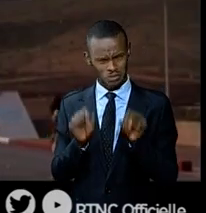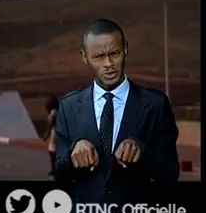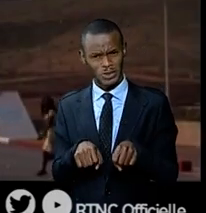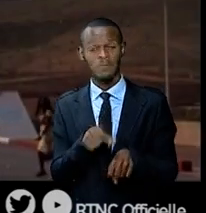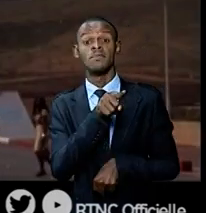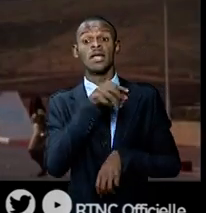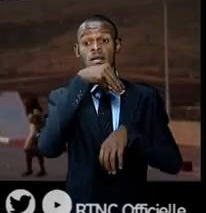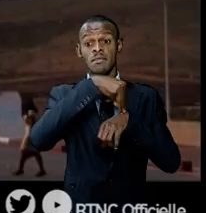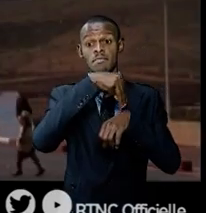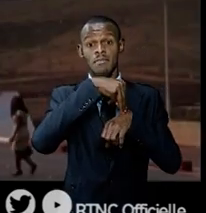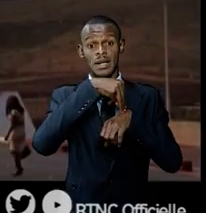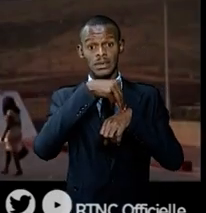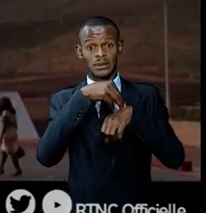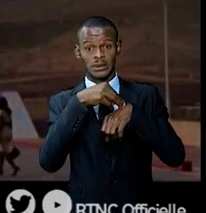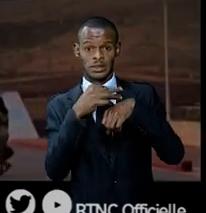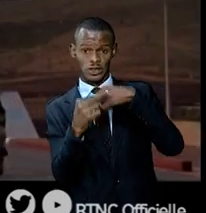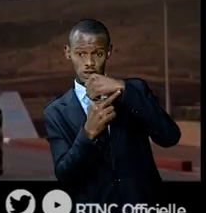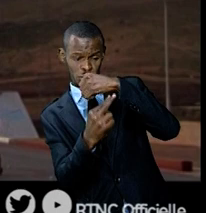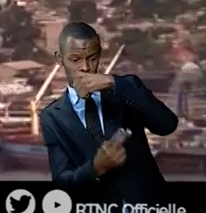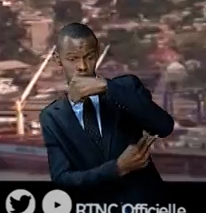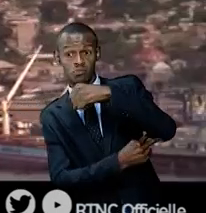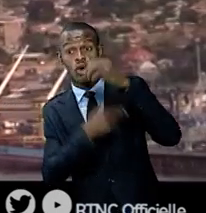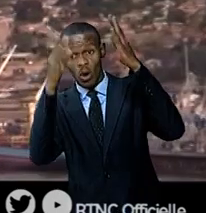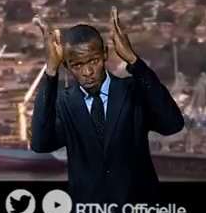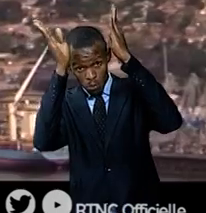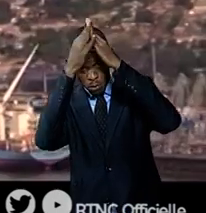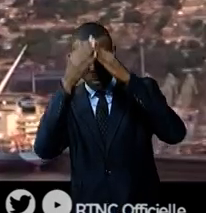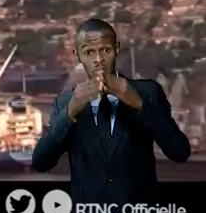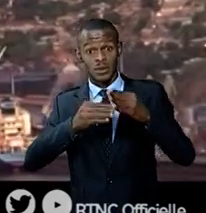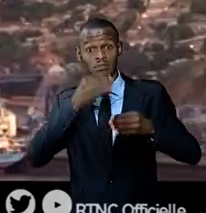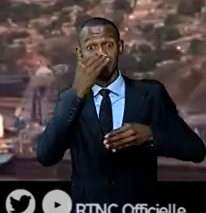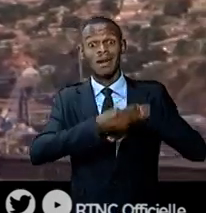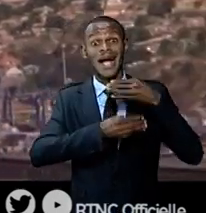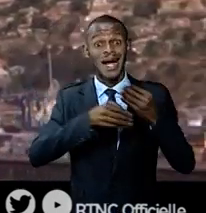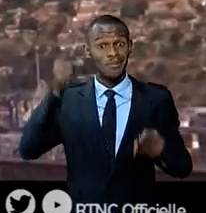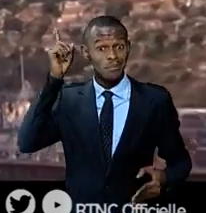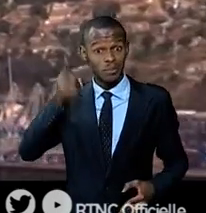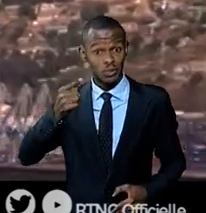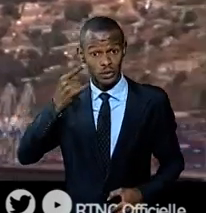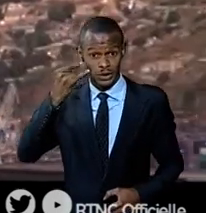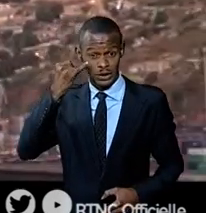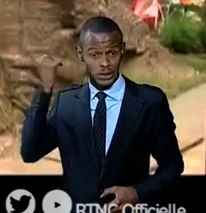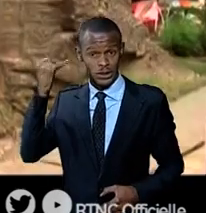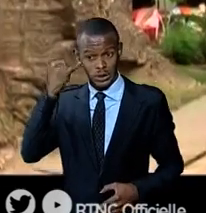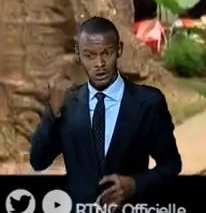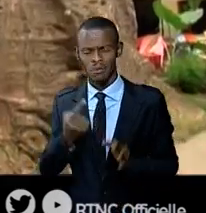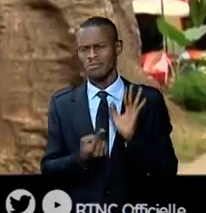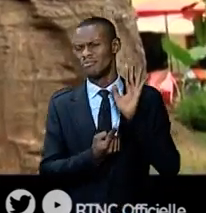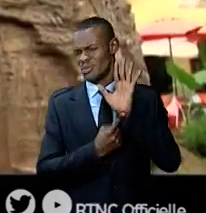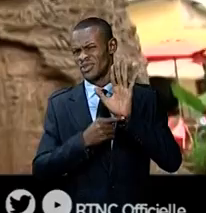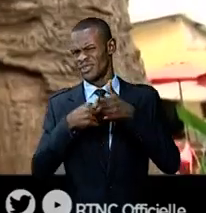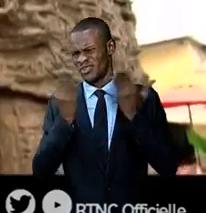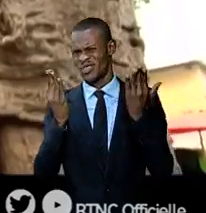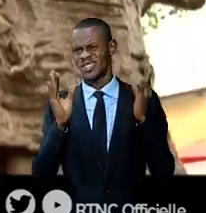maréchal construit par les Japonais en 1983 vous offre une meilleure vue de la ville portuaire. Sortir